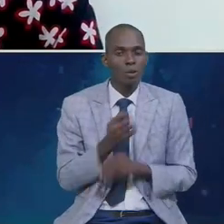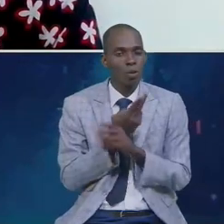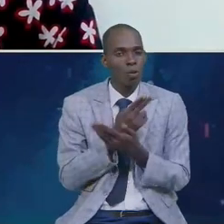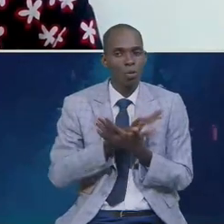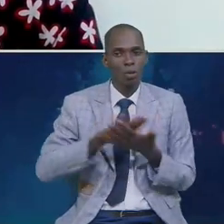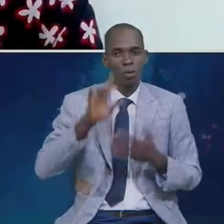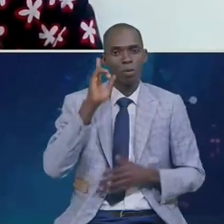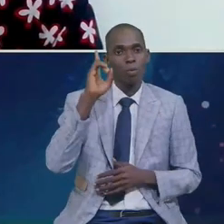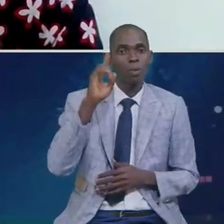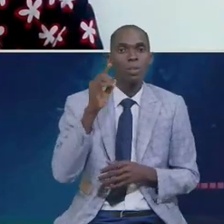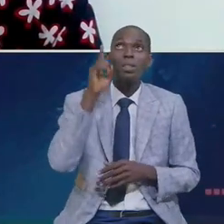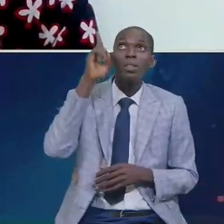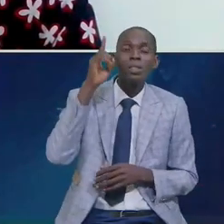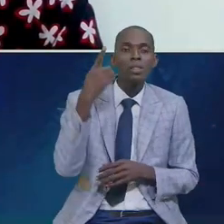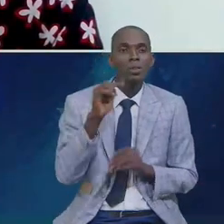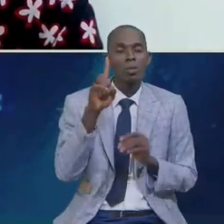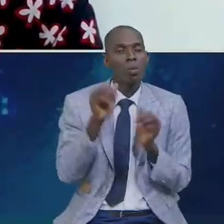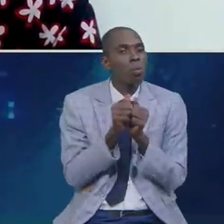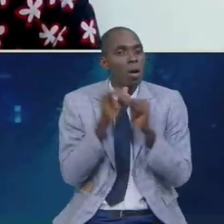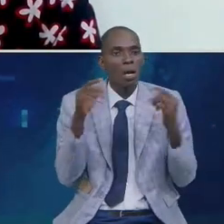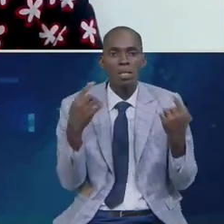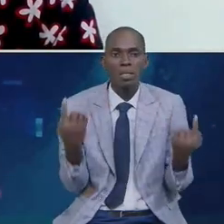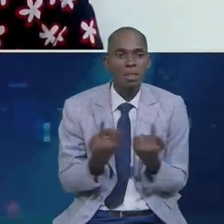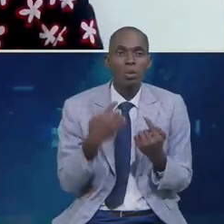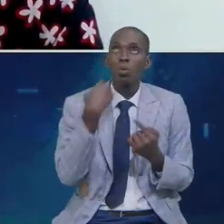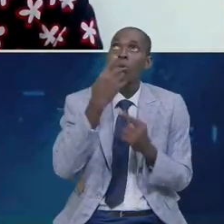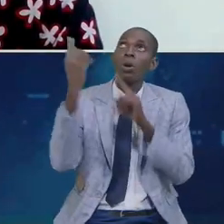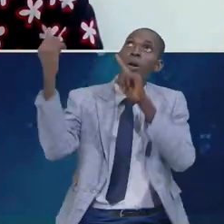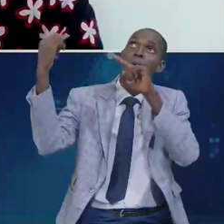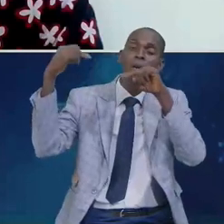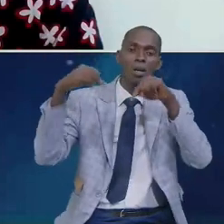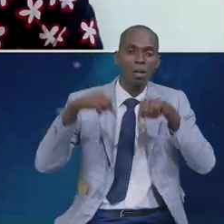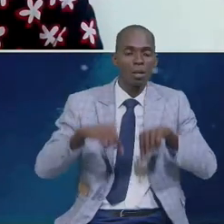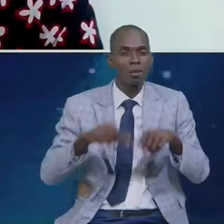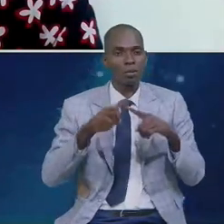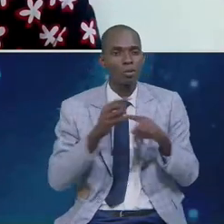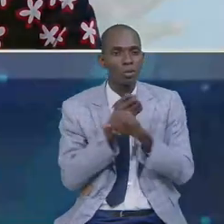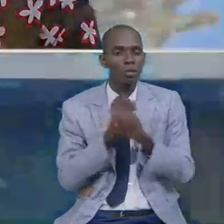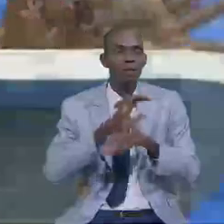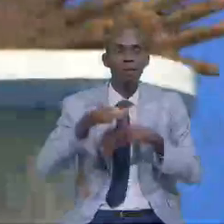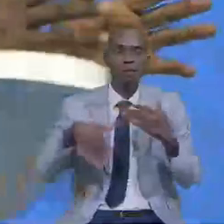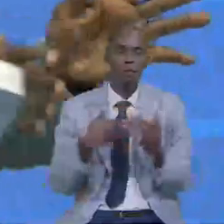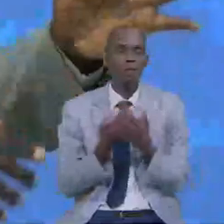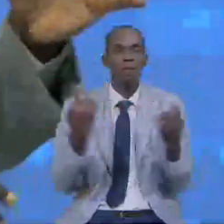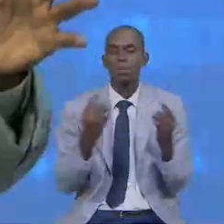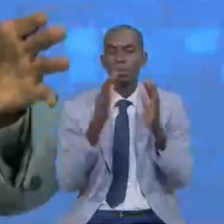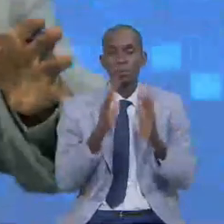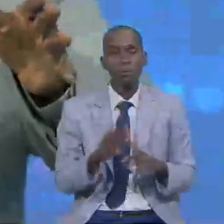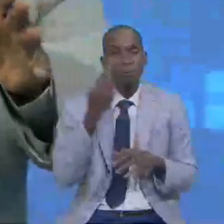lui, l'homme sans péché, qui est venu sauver tous les pécheurs. C'est lui